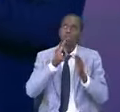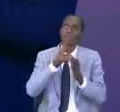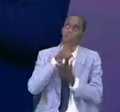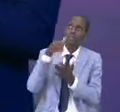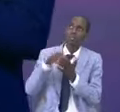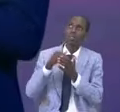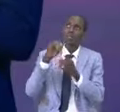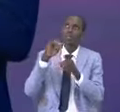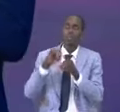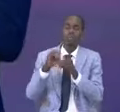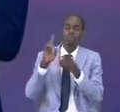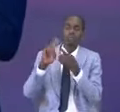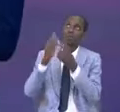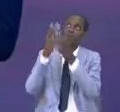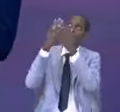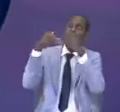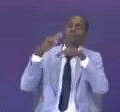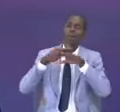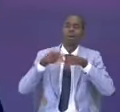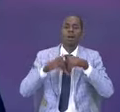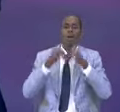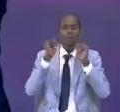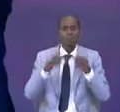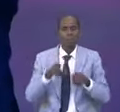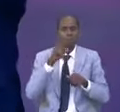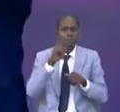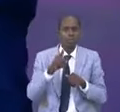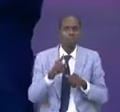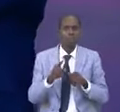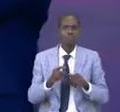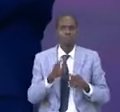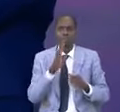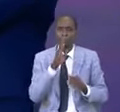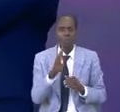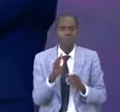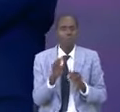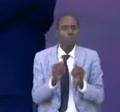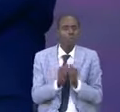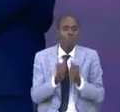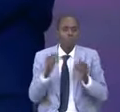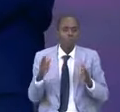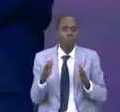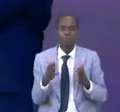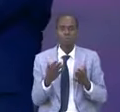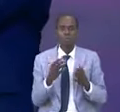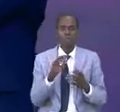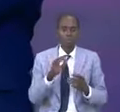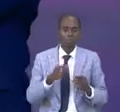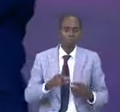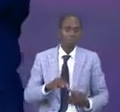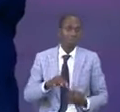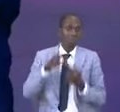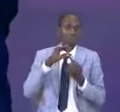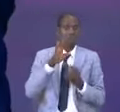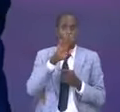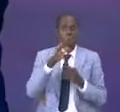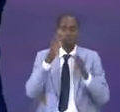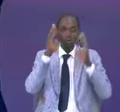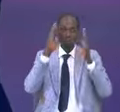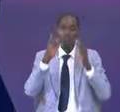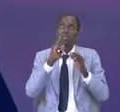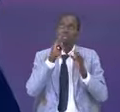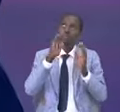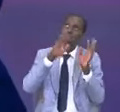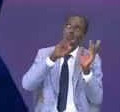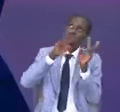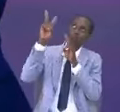sans rétrograder à moins que votre attention de soit fixée sur le ciel lorsque vous avez les regrets vous avez les regards sur Dieu